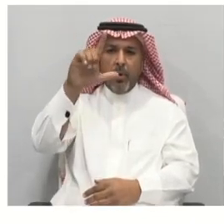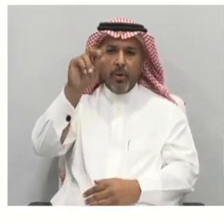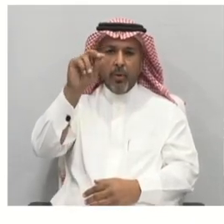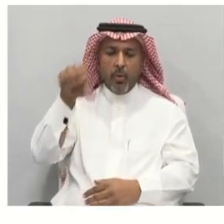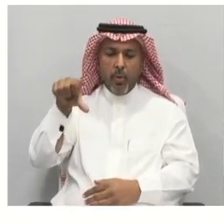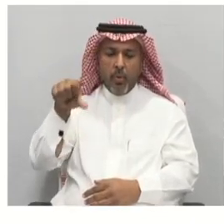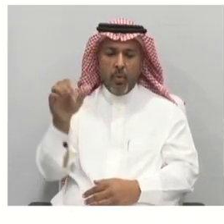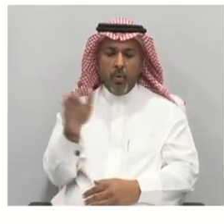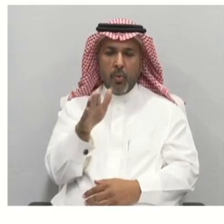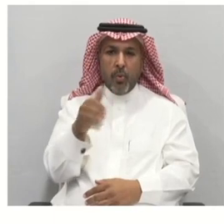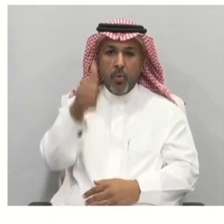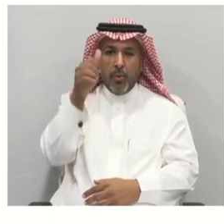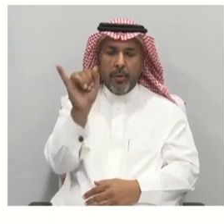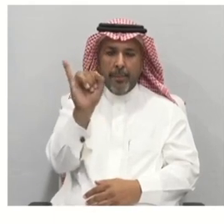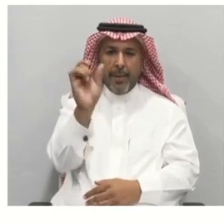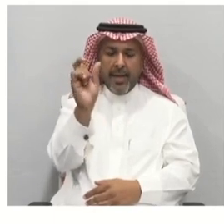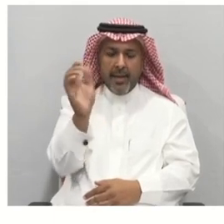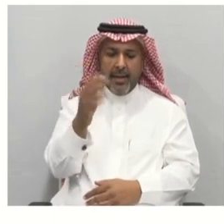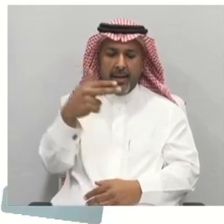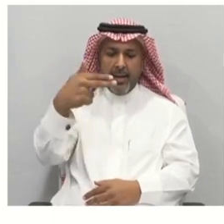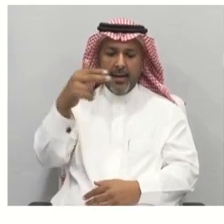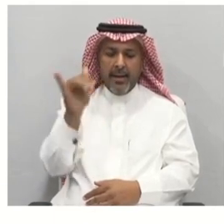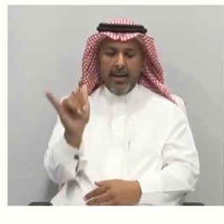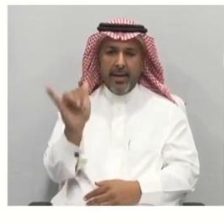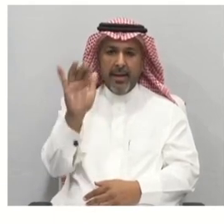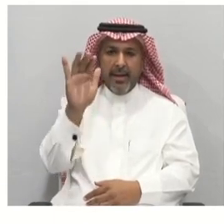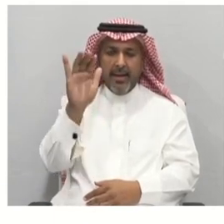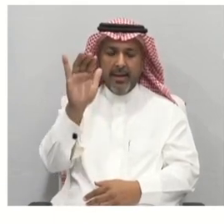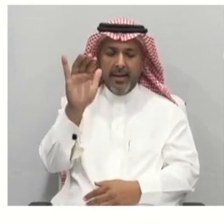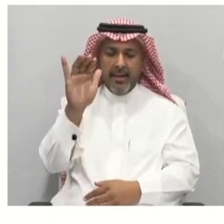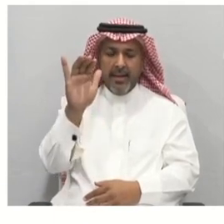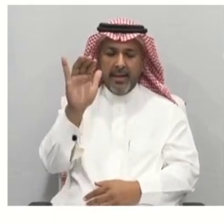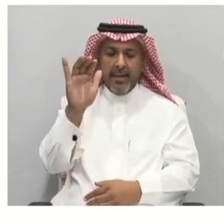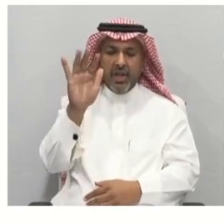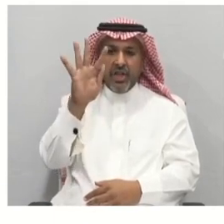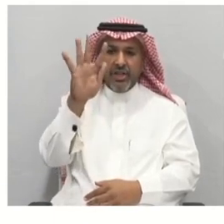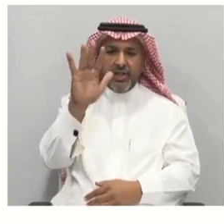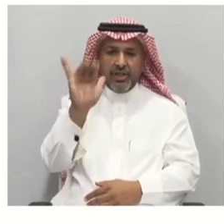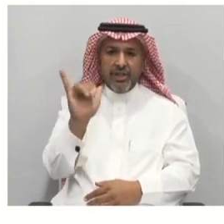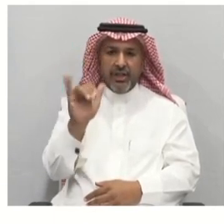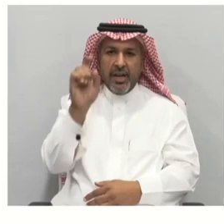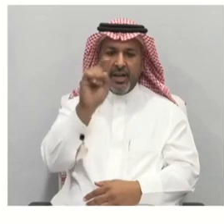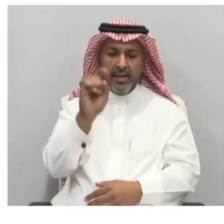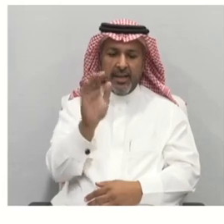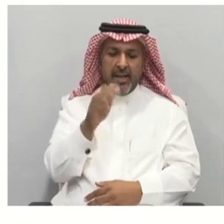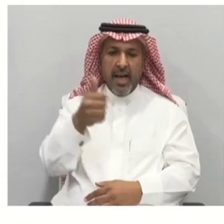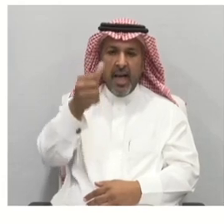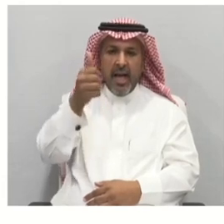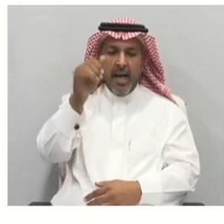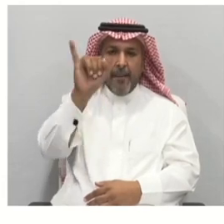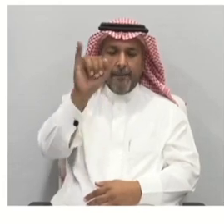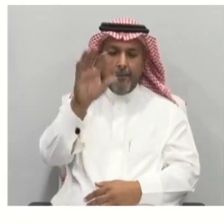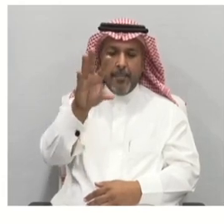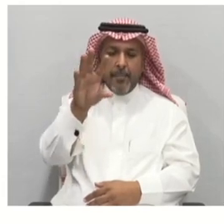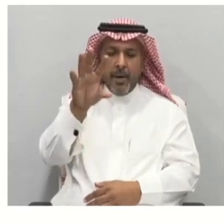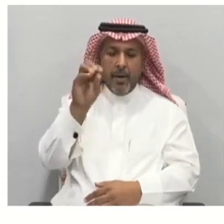الخالقون ام خلقوا من غير شيء ام هم الخالقون تاملوا هذه الايه التي تبين ما ذكرناها قبل قليل فمعنى